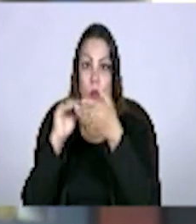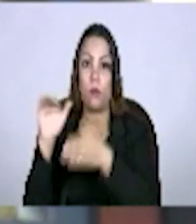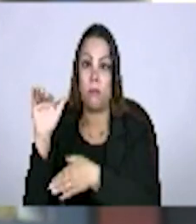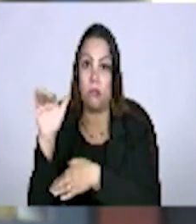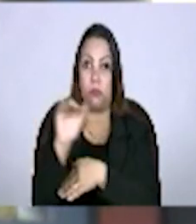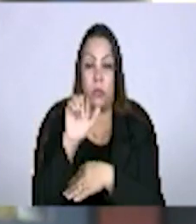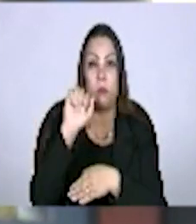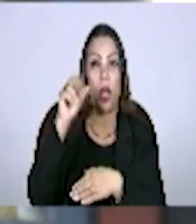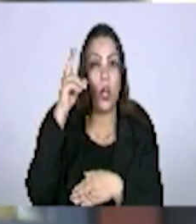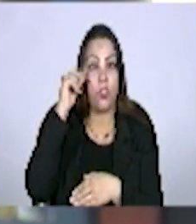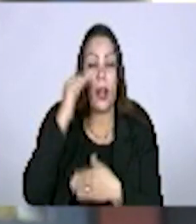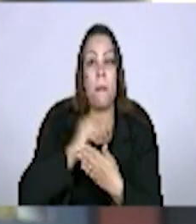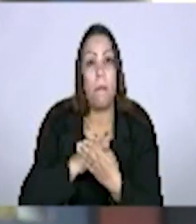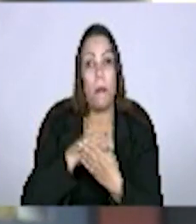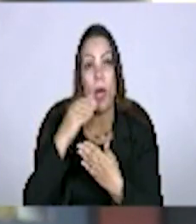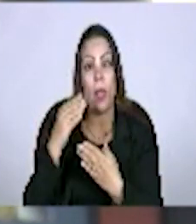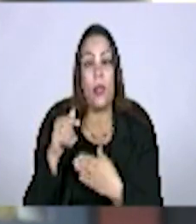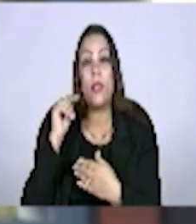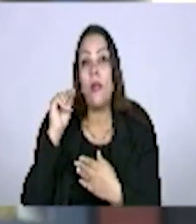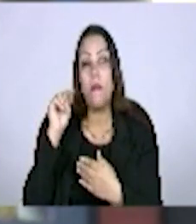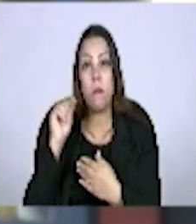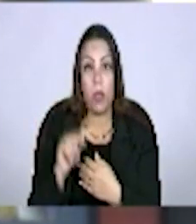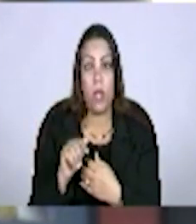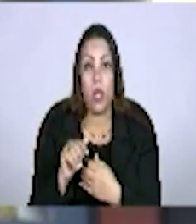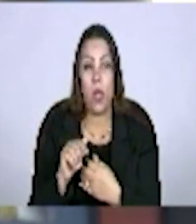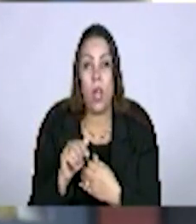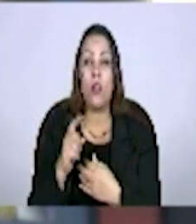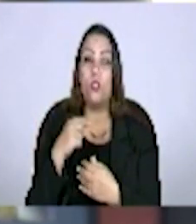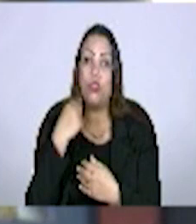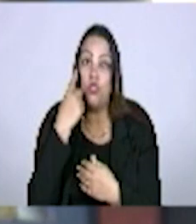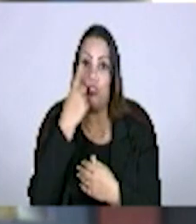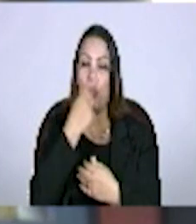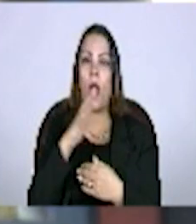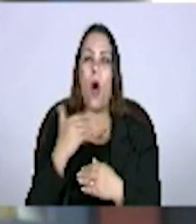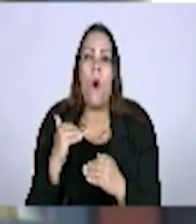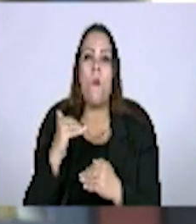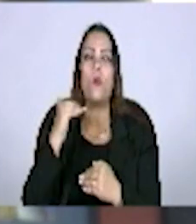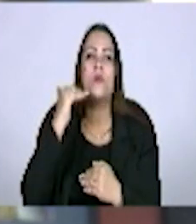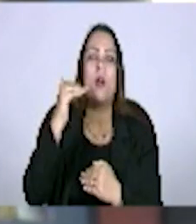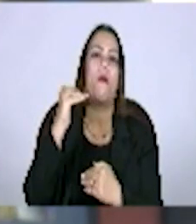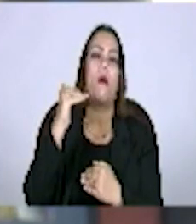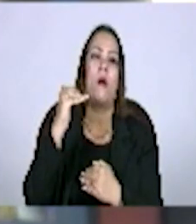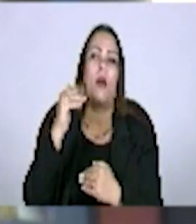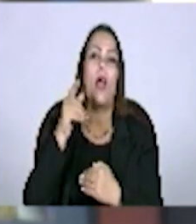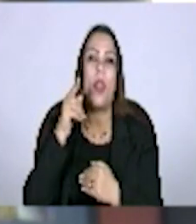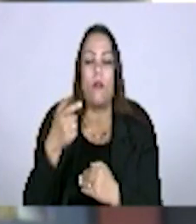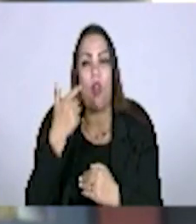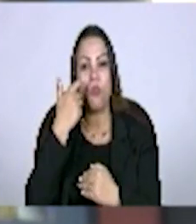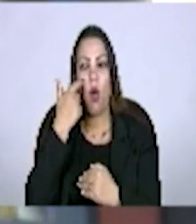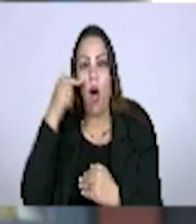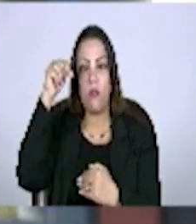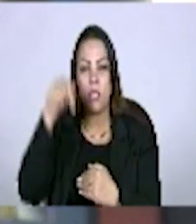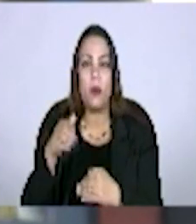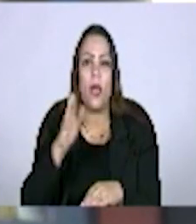لاسرائيل بعد كده ب الطريقه او المستوى التي تحافظ به على